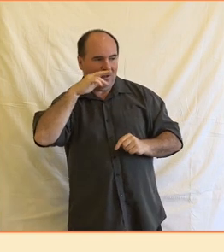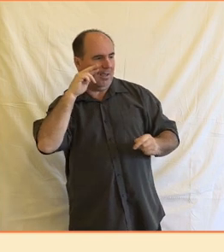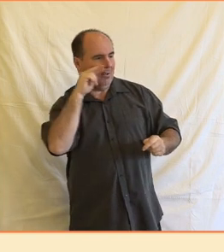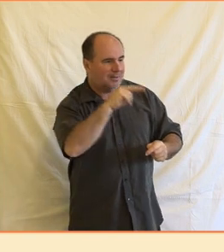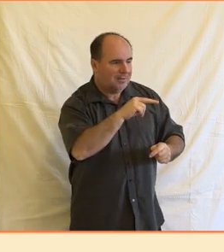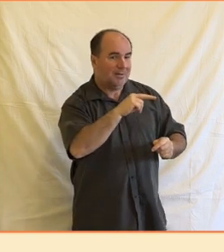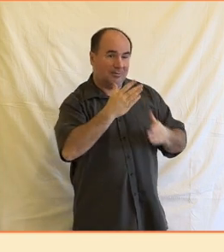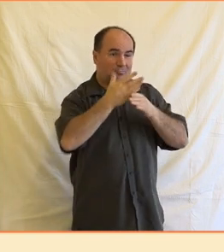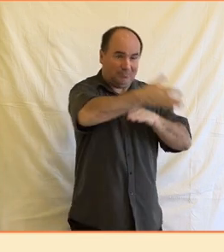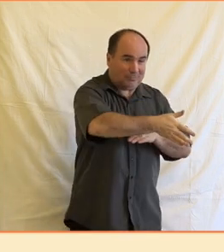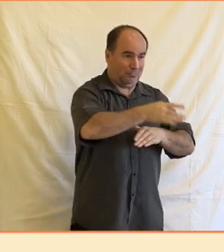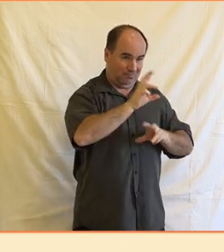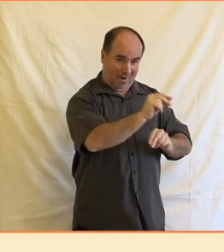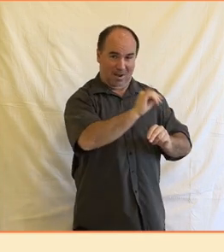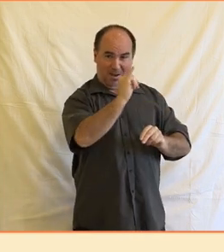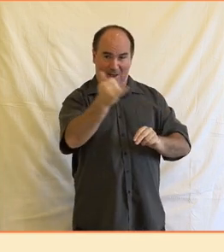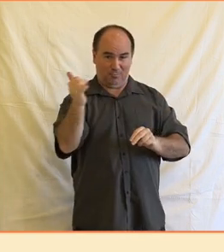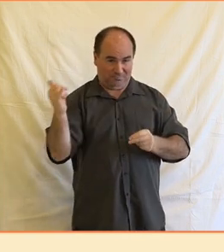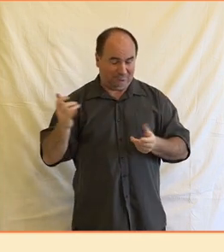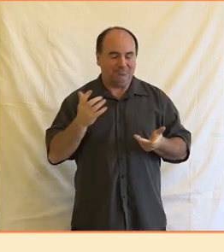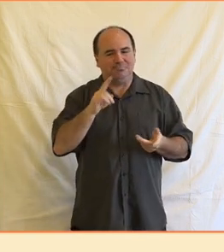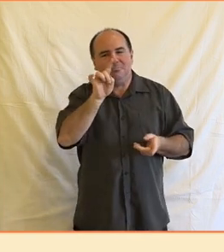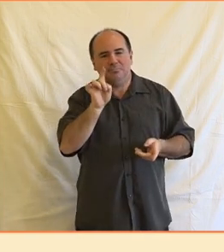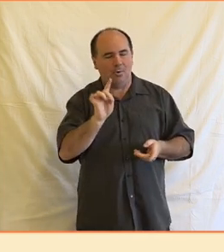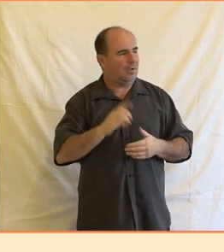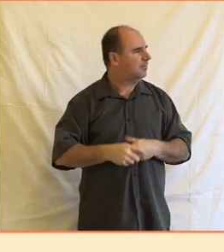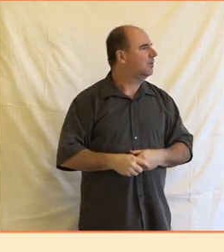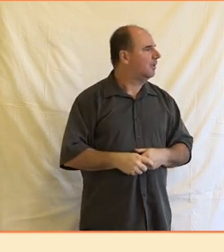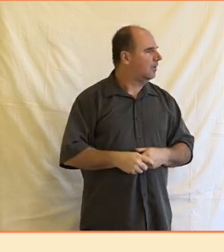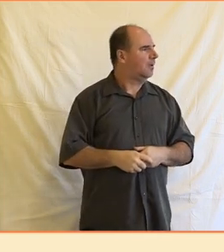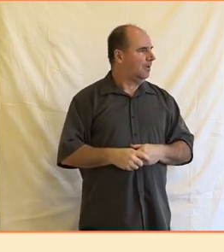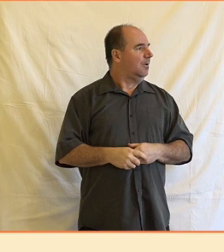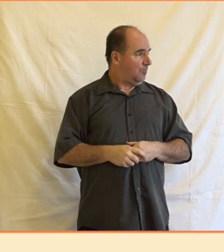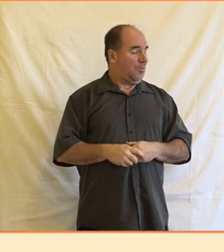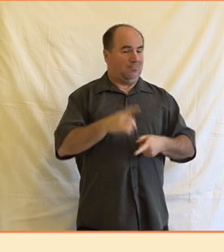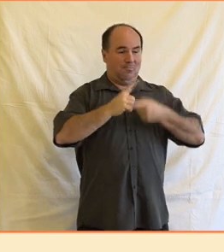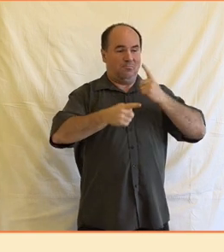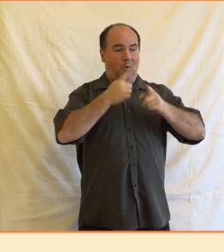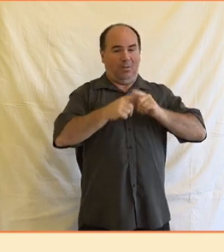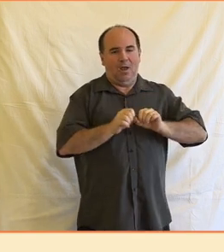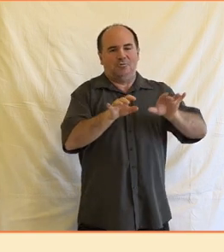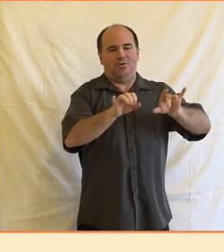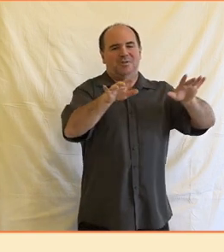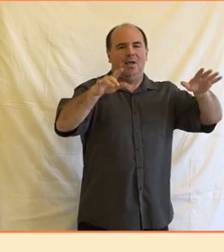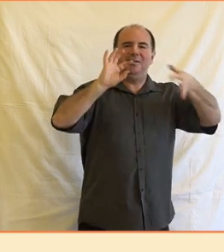samotné uveřejnění té informace, ale i její rozšíření, její šíření napříč tou sítí,